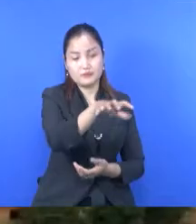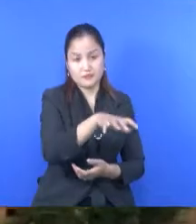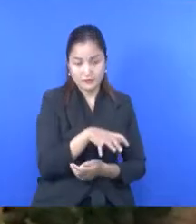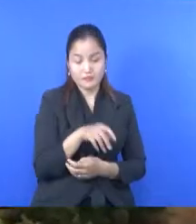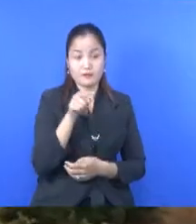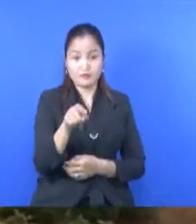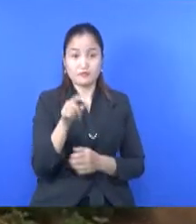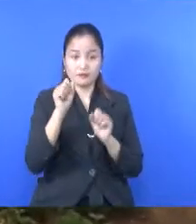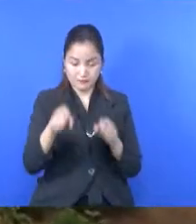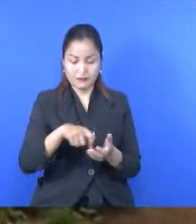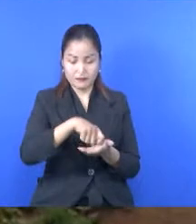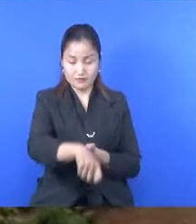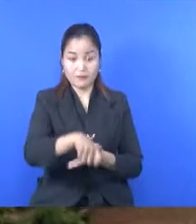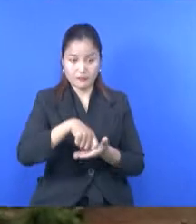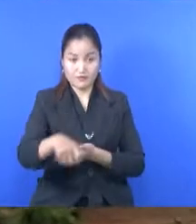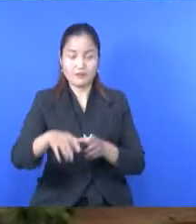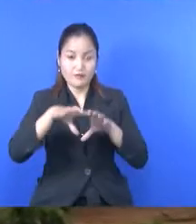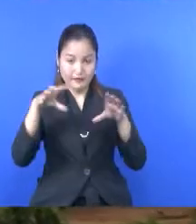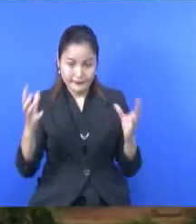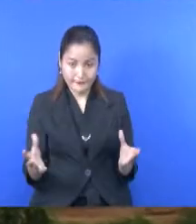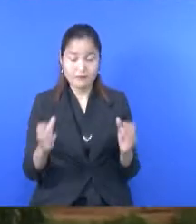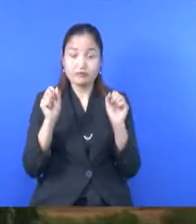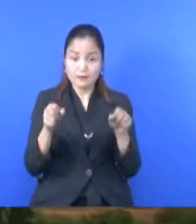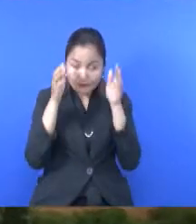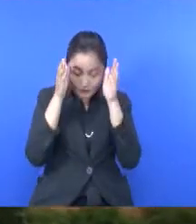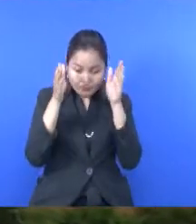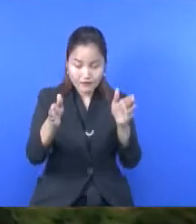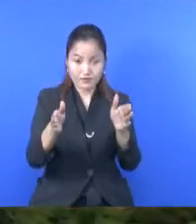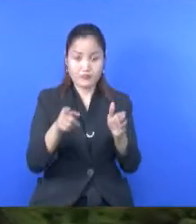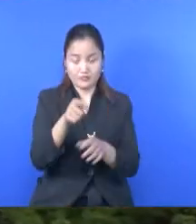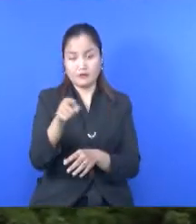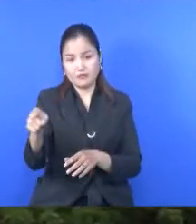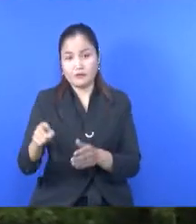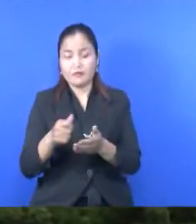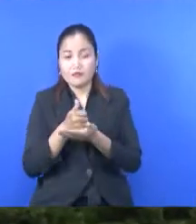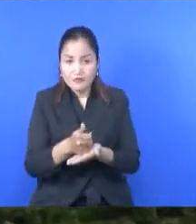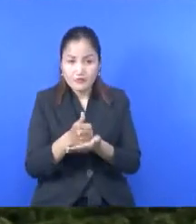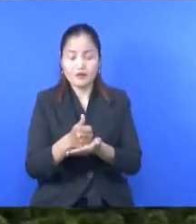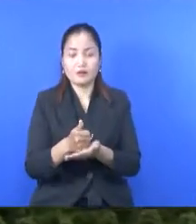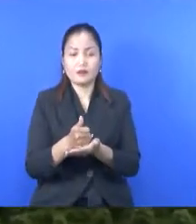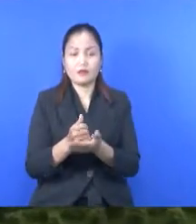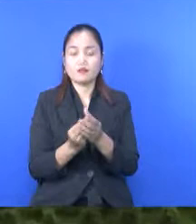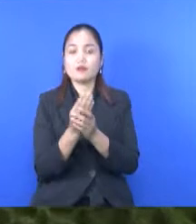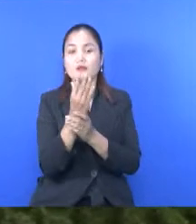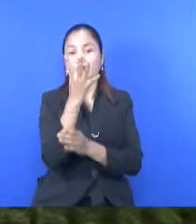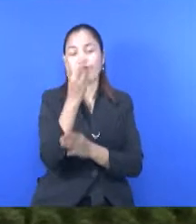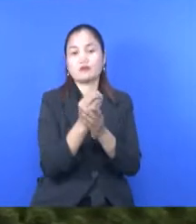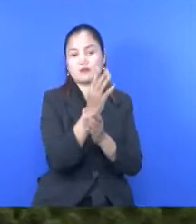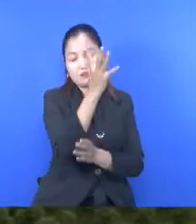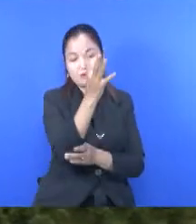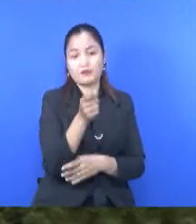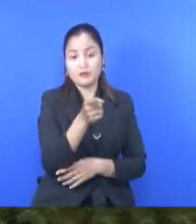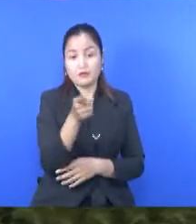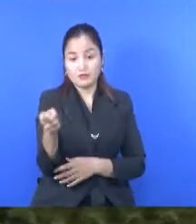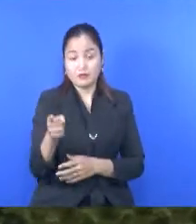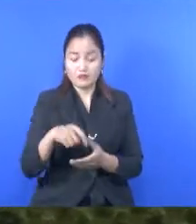ជាមួយនឹងក្រុមហ៊ុនដោយផ្ដល់ឲ្យនៅក្នុងតម្លៃសមរម្យសម្រាប់ជួយនៅក្នុងការដាំដុះក្នុងនោះមិនមែនតម្រូវឲ្យតែដំណាំដំឡូងមី